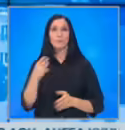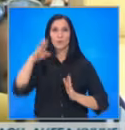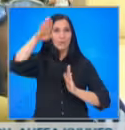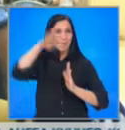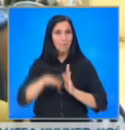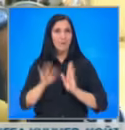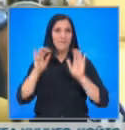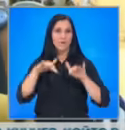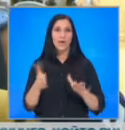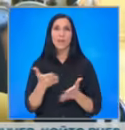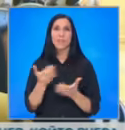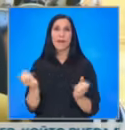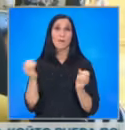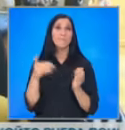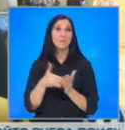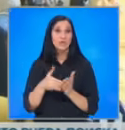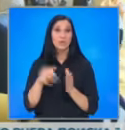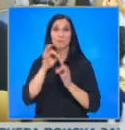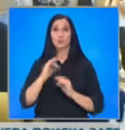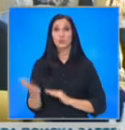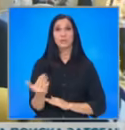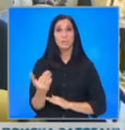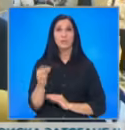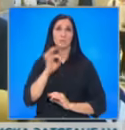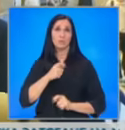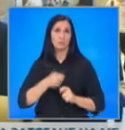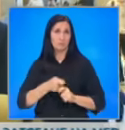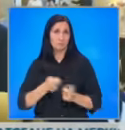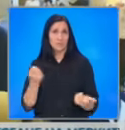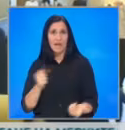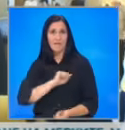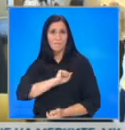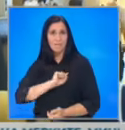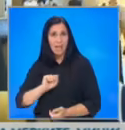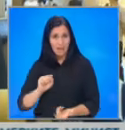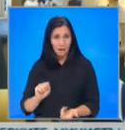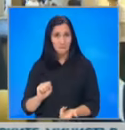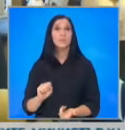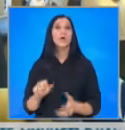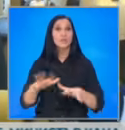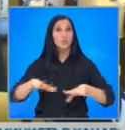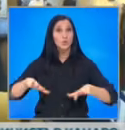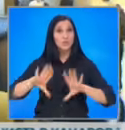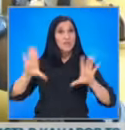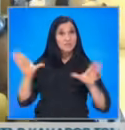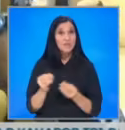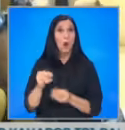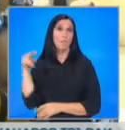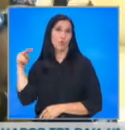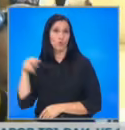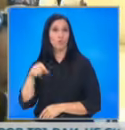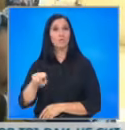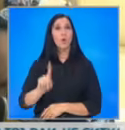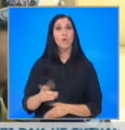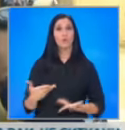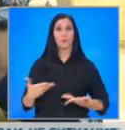вълна. Няма причина нито да се бърза, нито да се дига паника. Ситуацията е изцяло под контрол. Това,